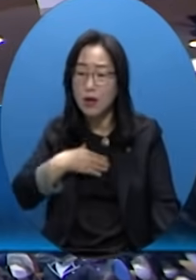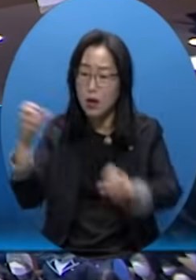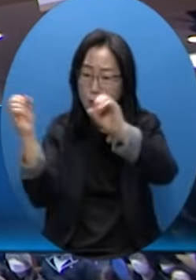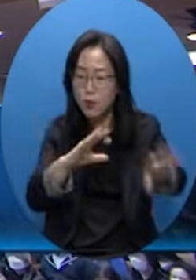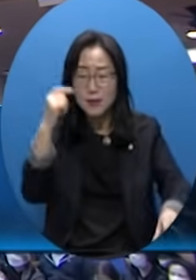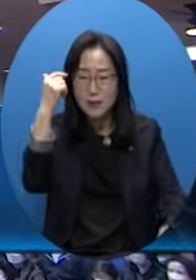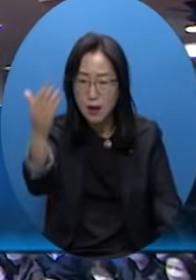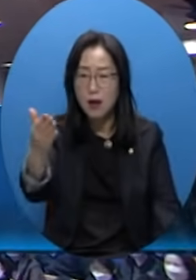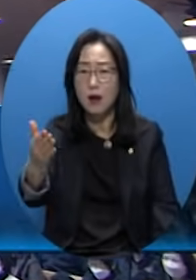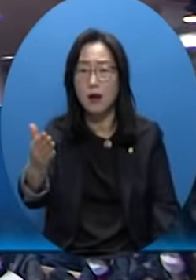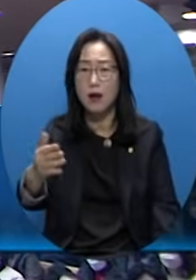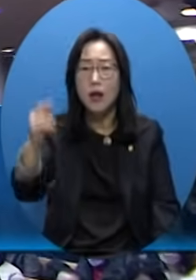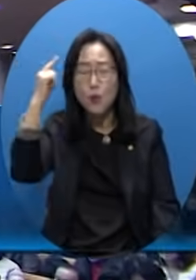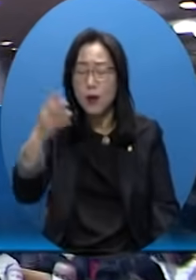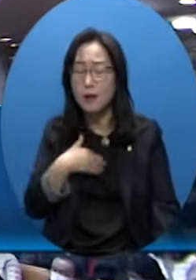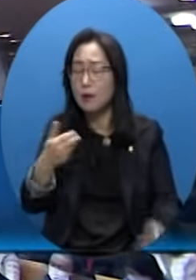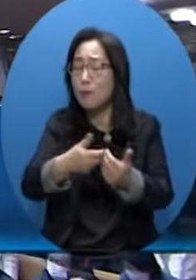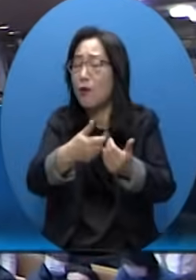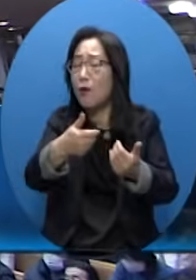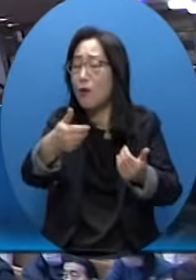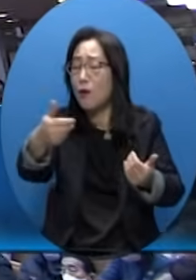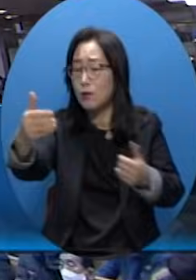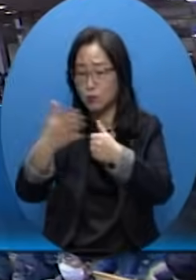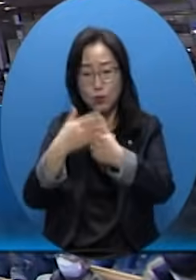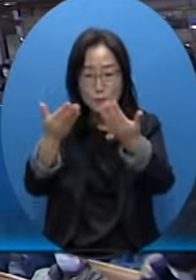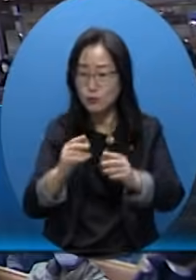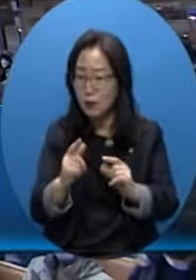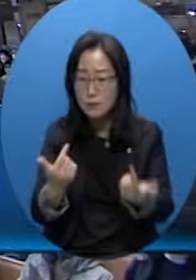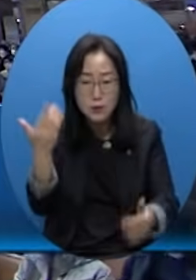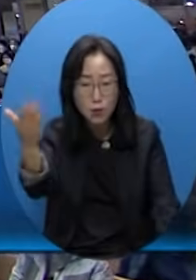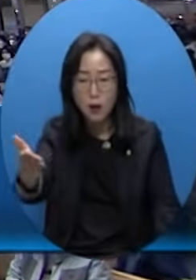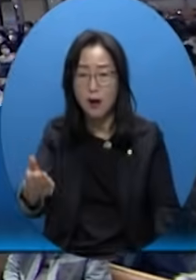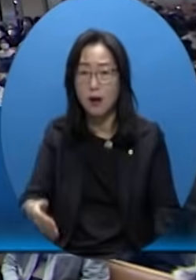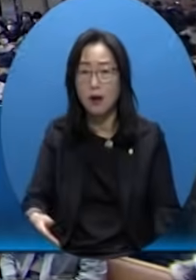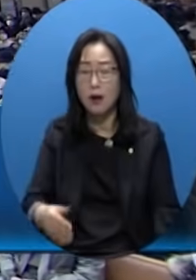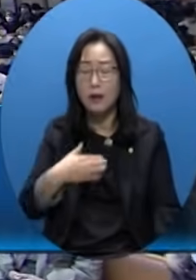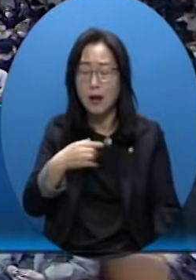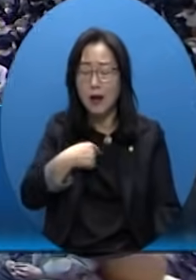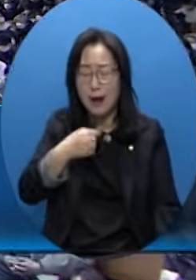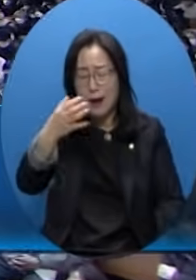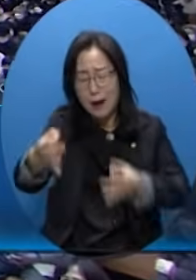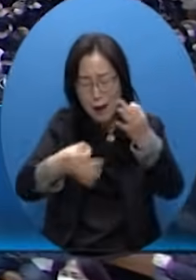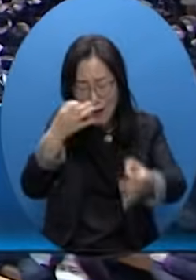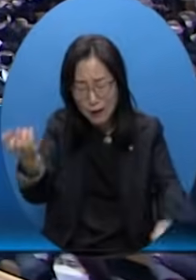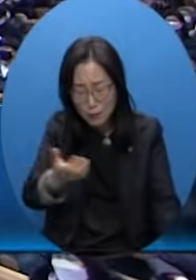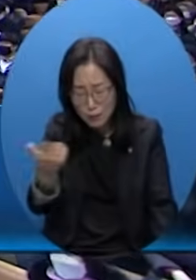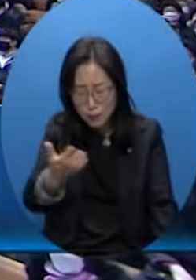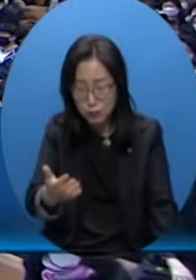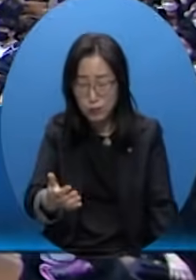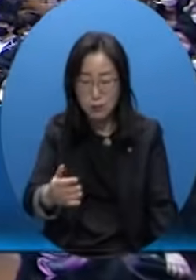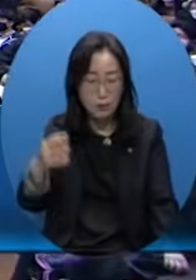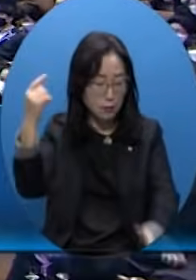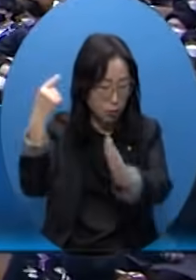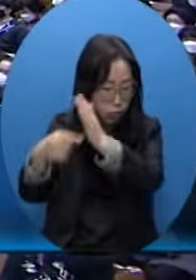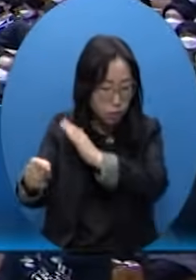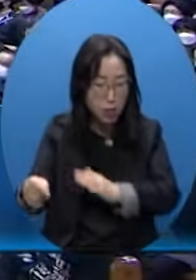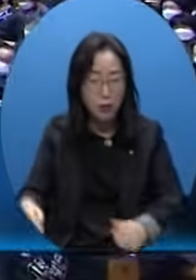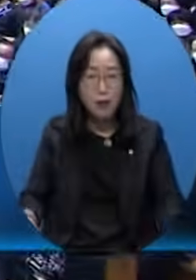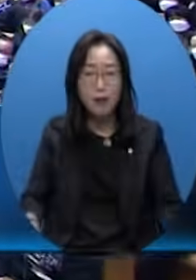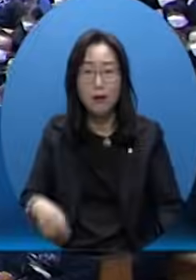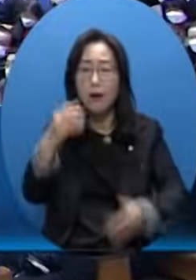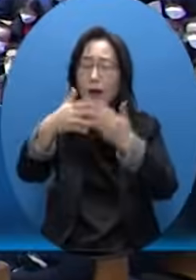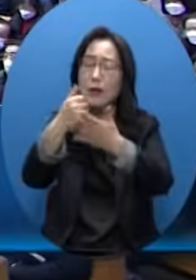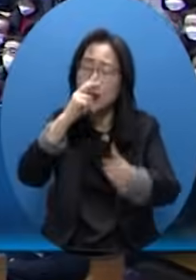버리셨나이까 어찌 나를 멀리하여 덕지 아니 하시오 며 내심 소리를 듣지 아니냐 신 하니까 내